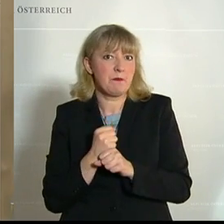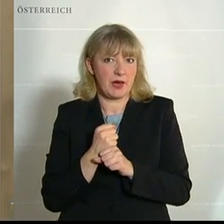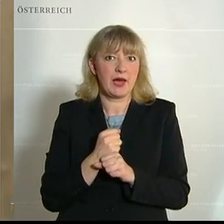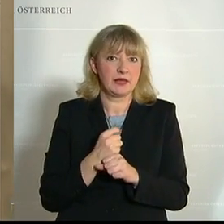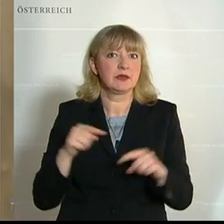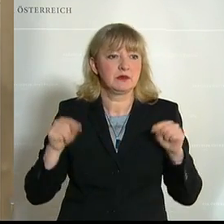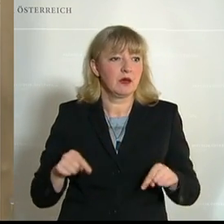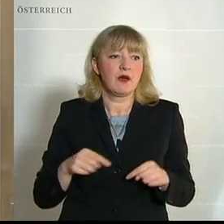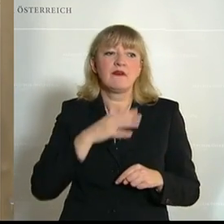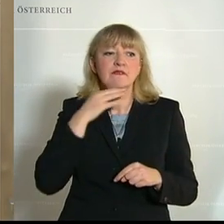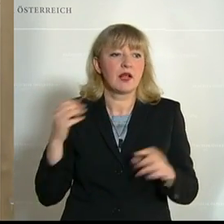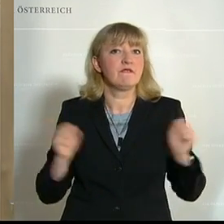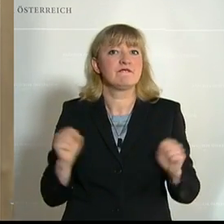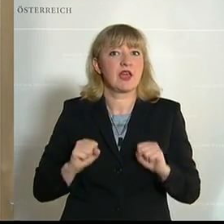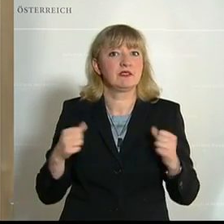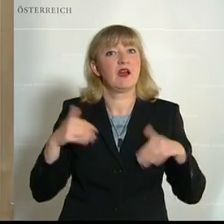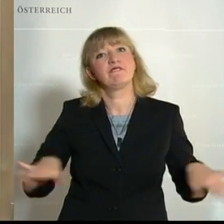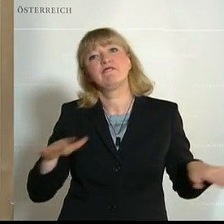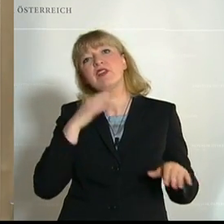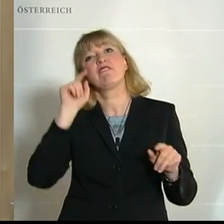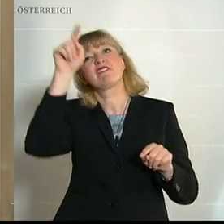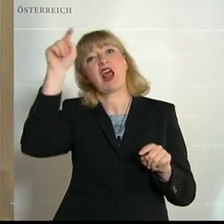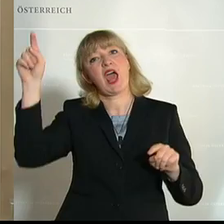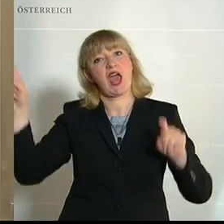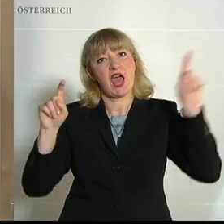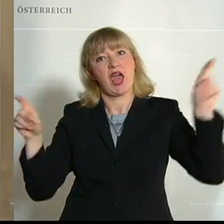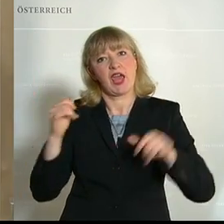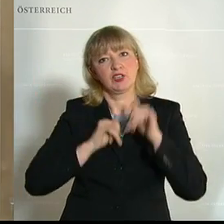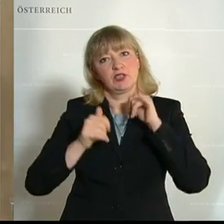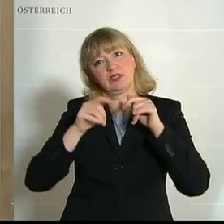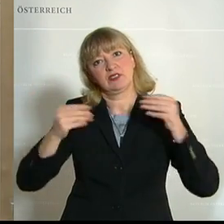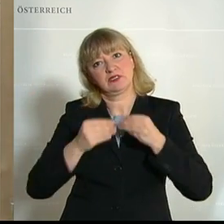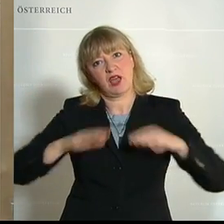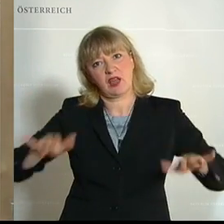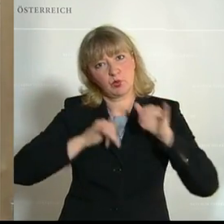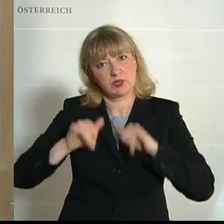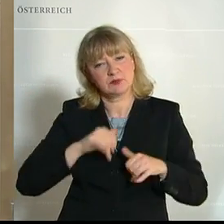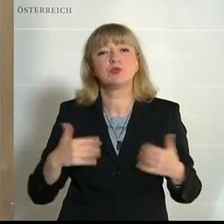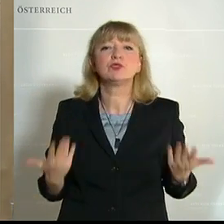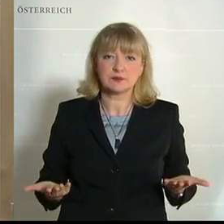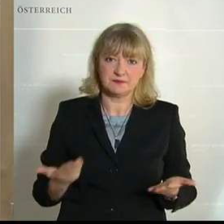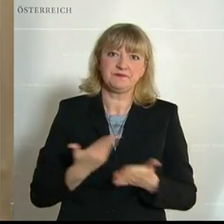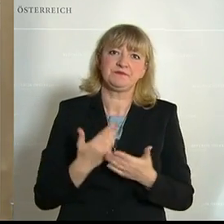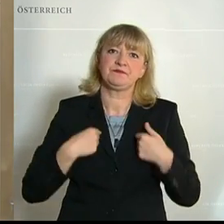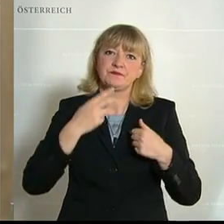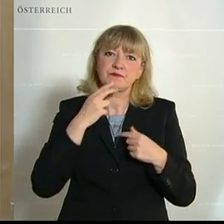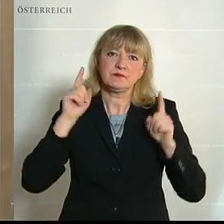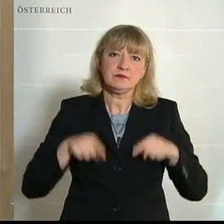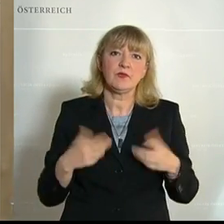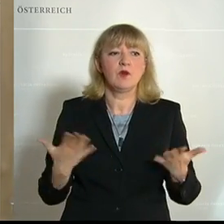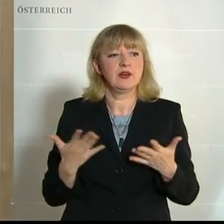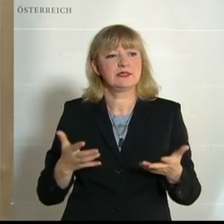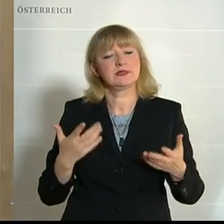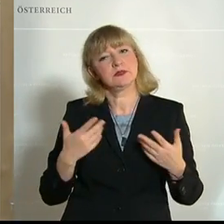Es findet ja viel im Winter im Freien statt, der Tourismus. Und letztlich wollen wir vor allem mit